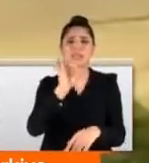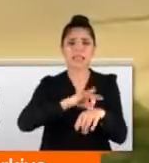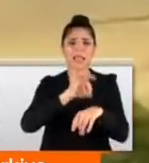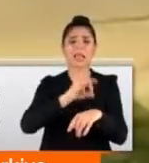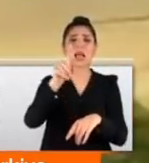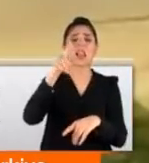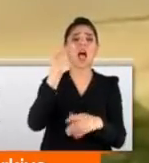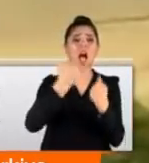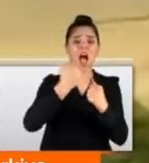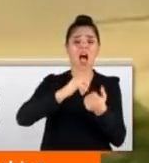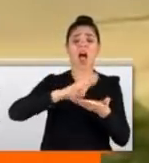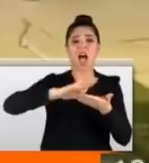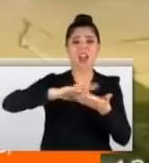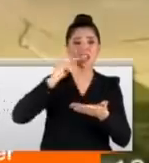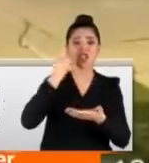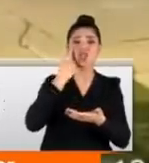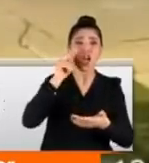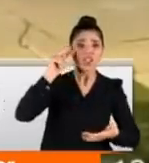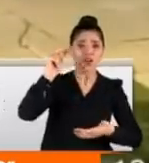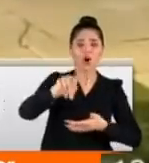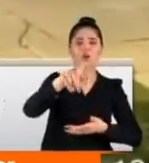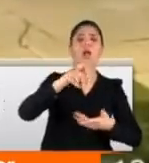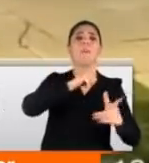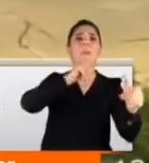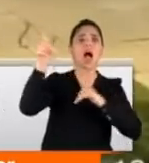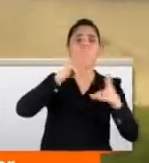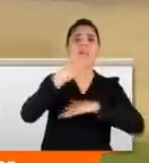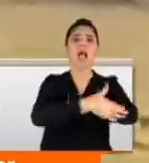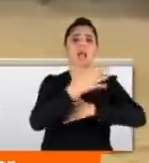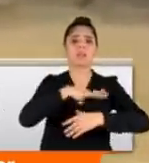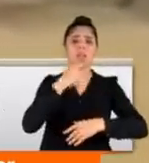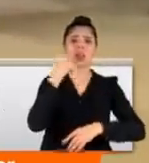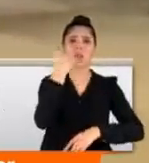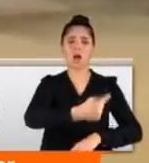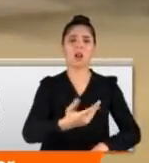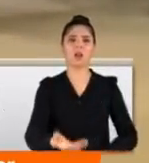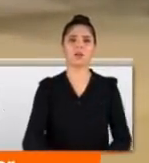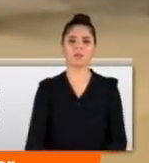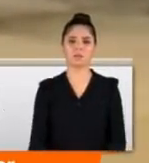arkadaşı çığlık çığlığa yardım istedi.